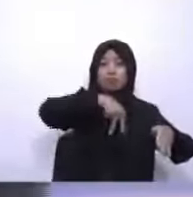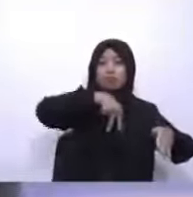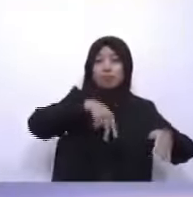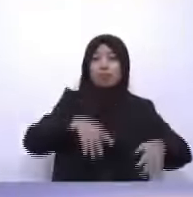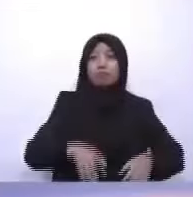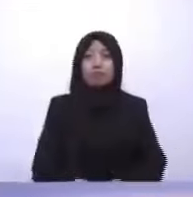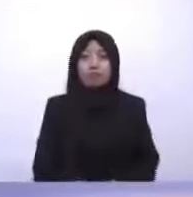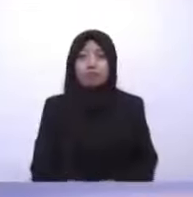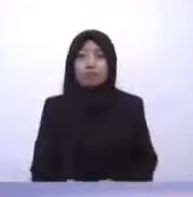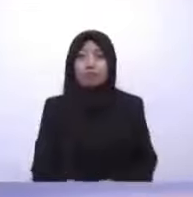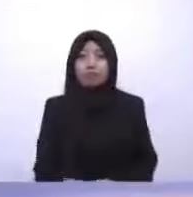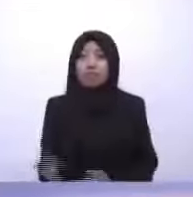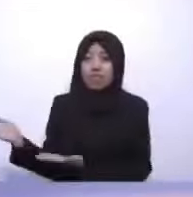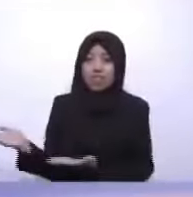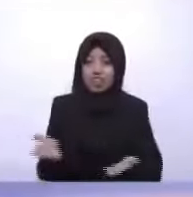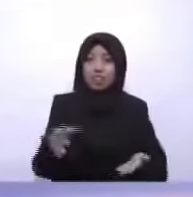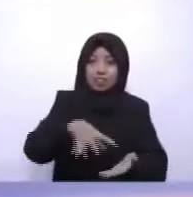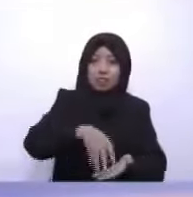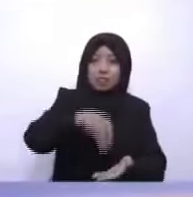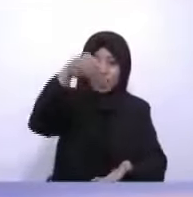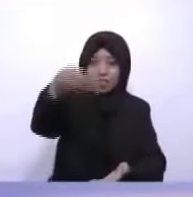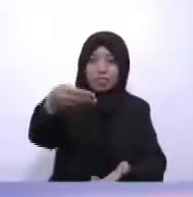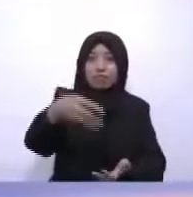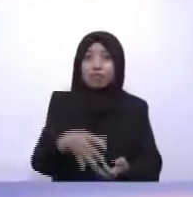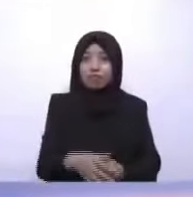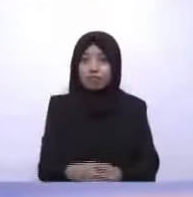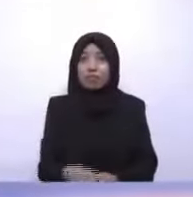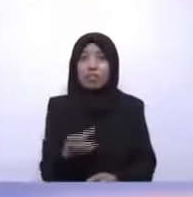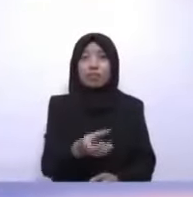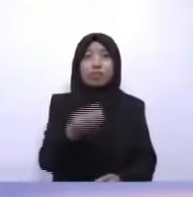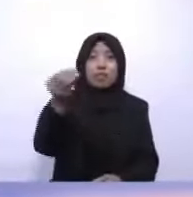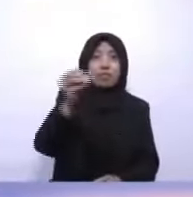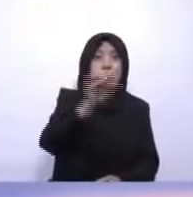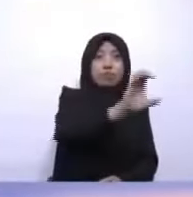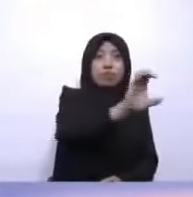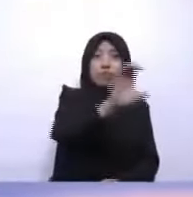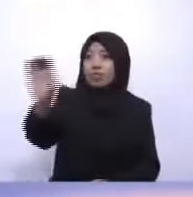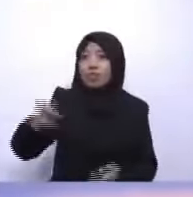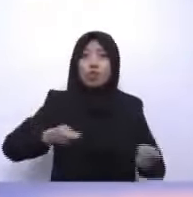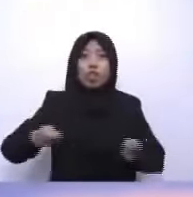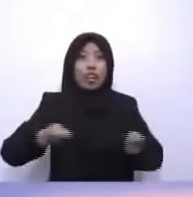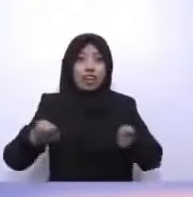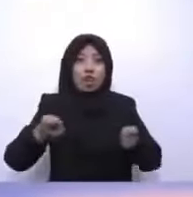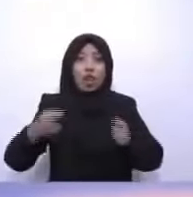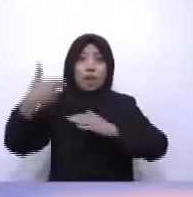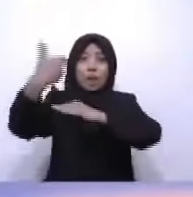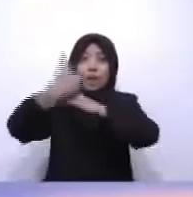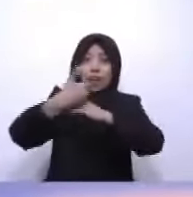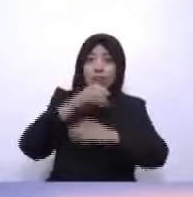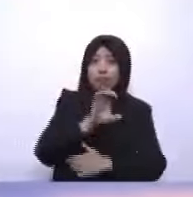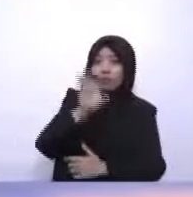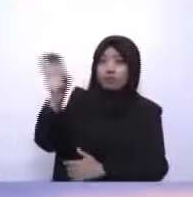meja. Silakan diambil. Diambil dan diperlihatkan kepada moderator dan juga kamera.